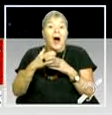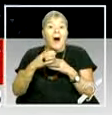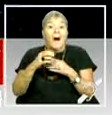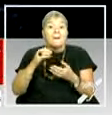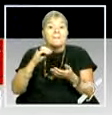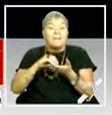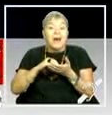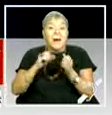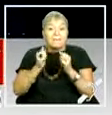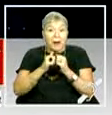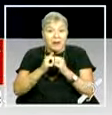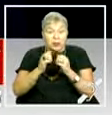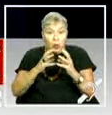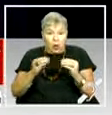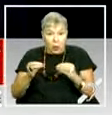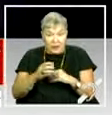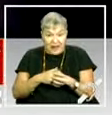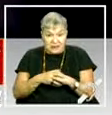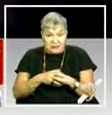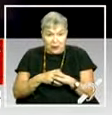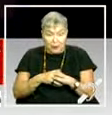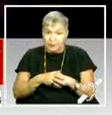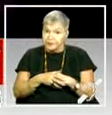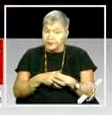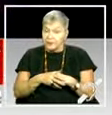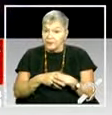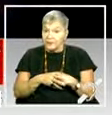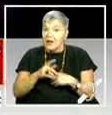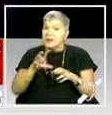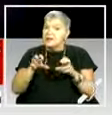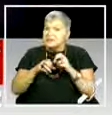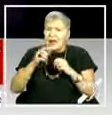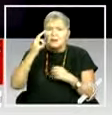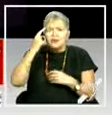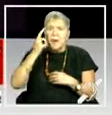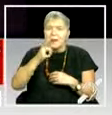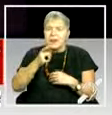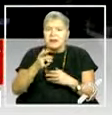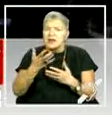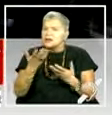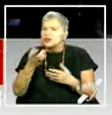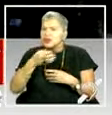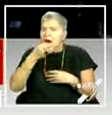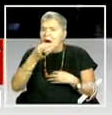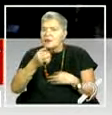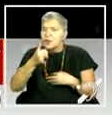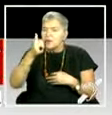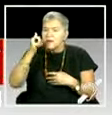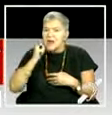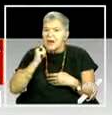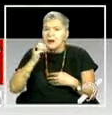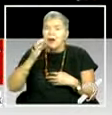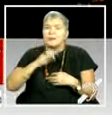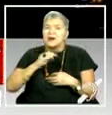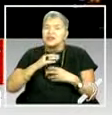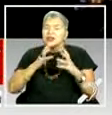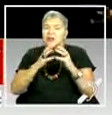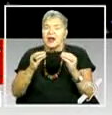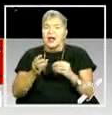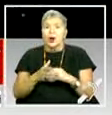pe teritoriul României. Iată, haideți să ne amintim ce a declarat ieri președintele